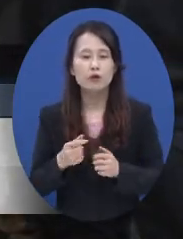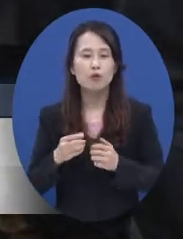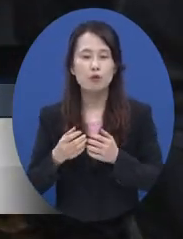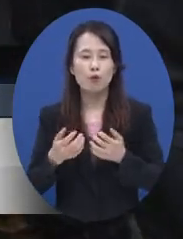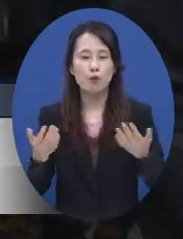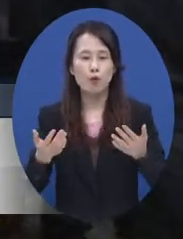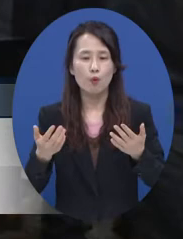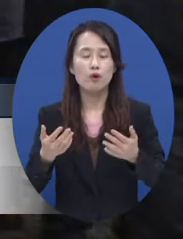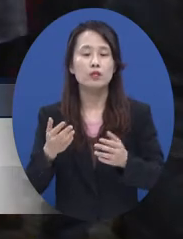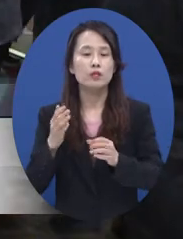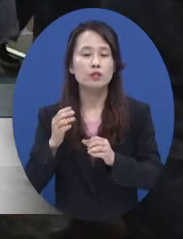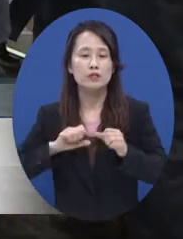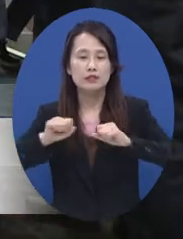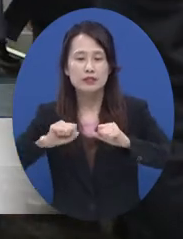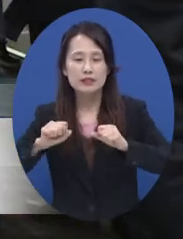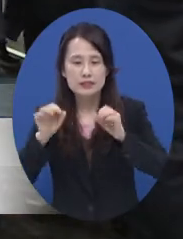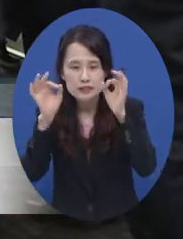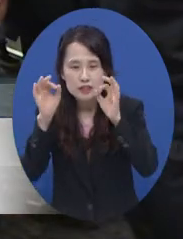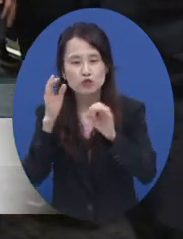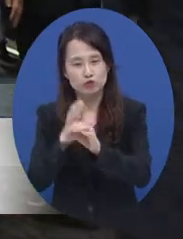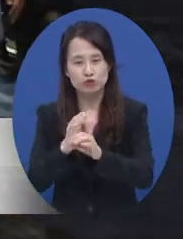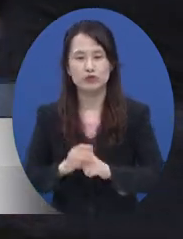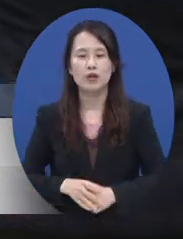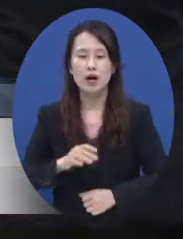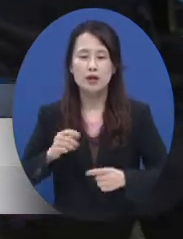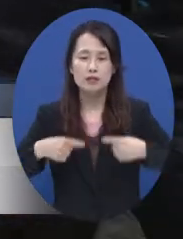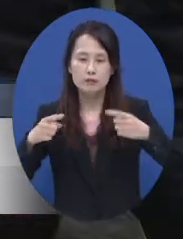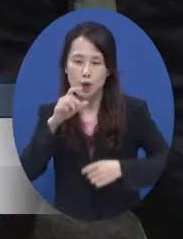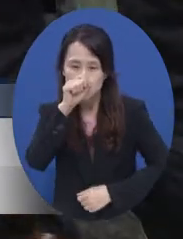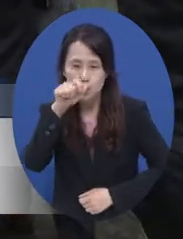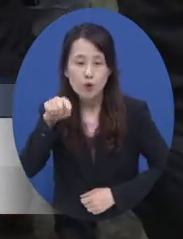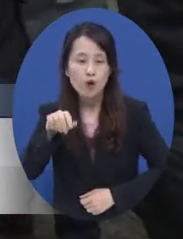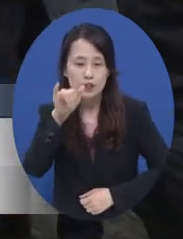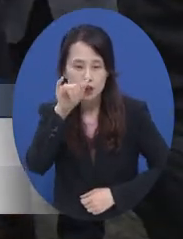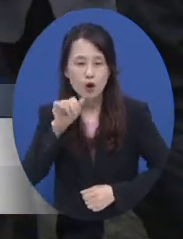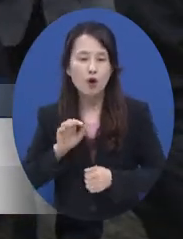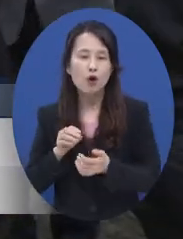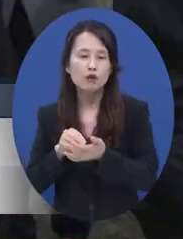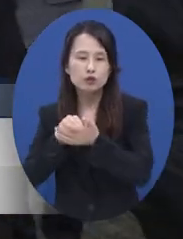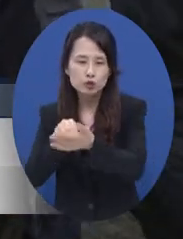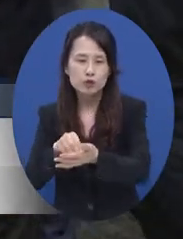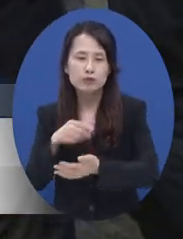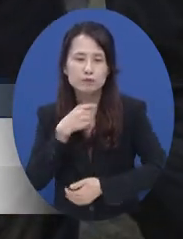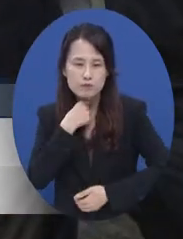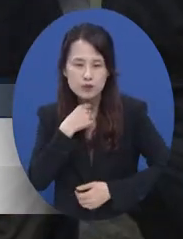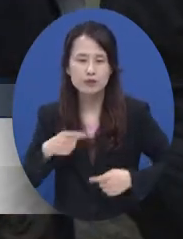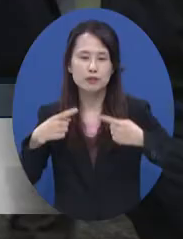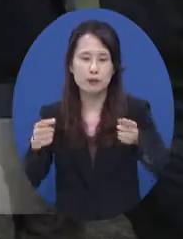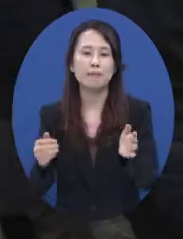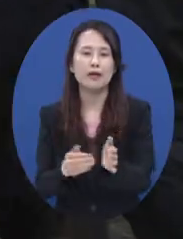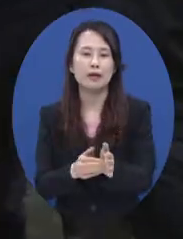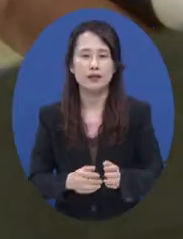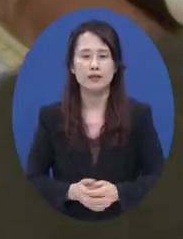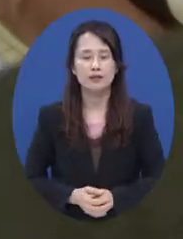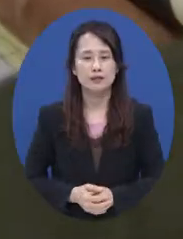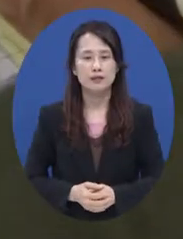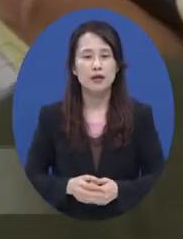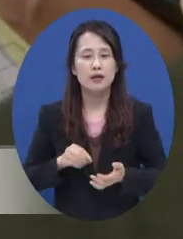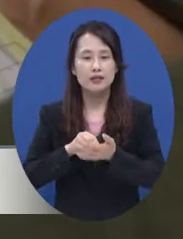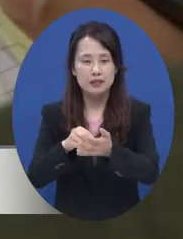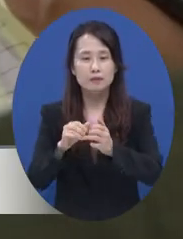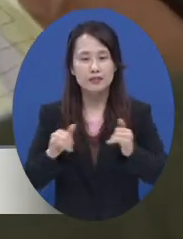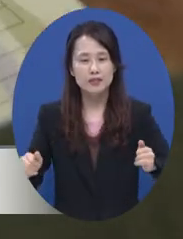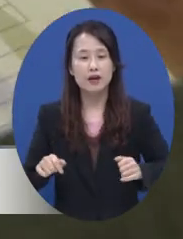구직 활동 하고 있는 상태라 뭐 참여해서 좋은 쪽이 숨 한 번 그 지원 한번 해볼까 해가 이렇게 참여하게 되었습니다 일부